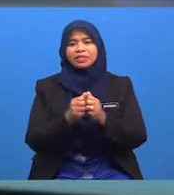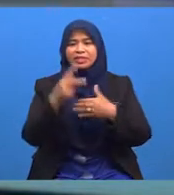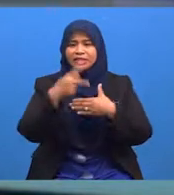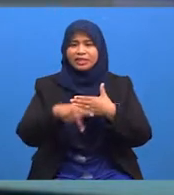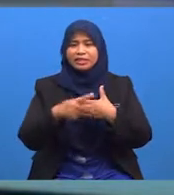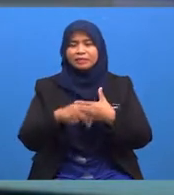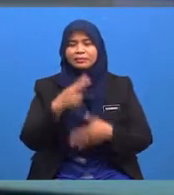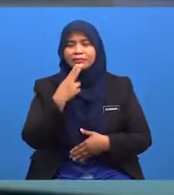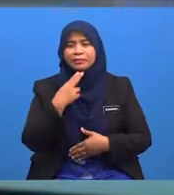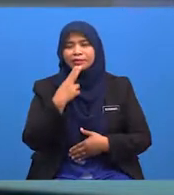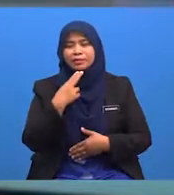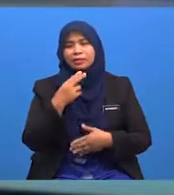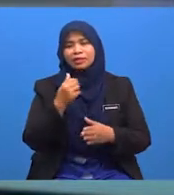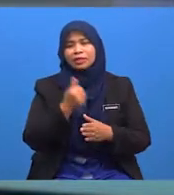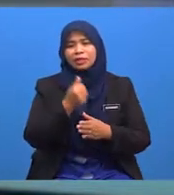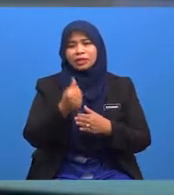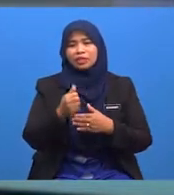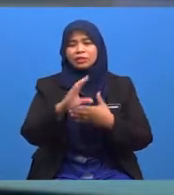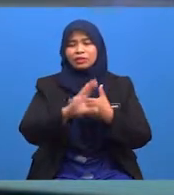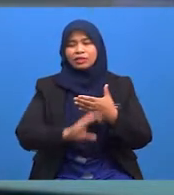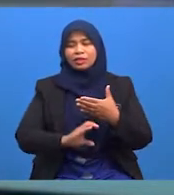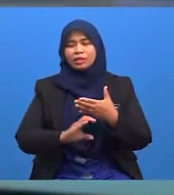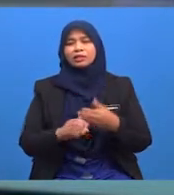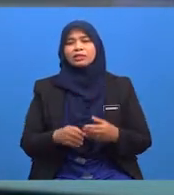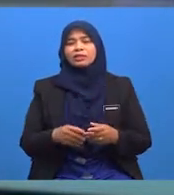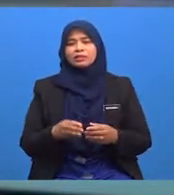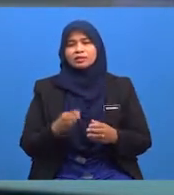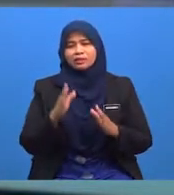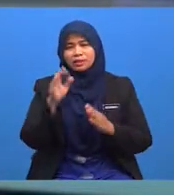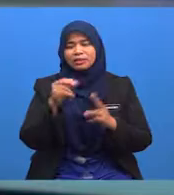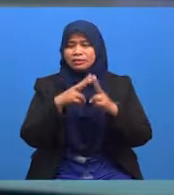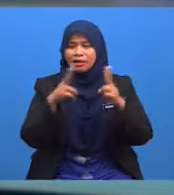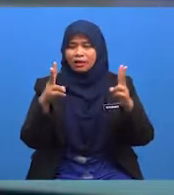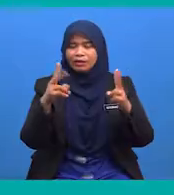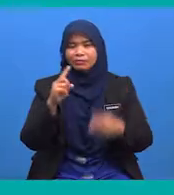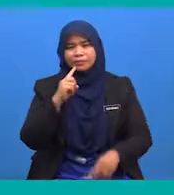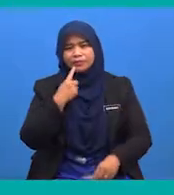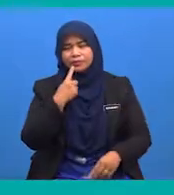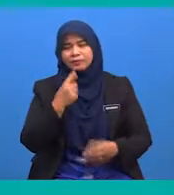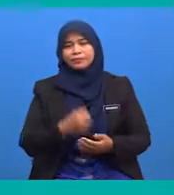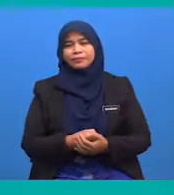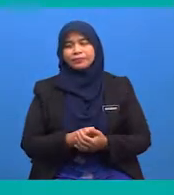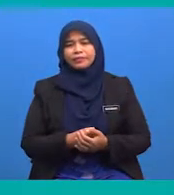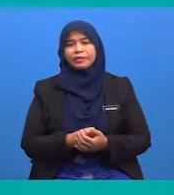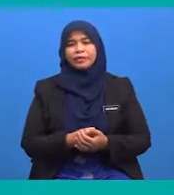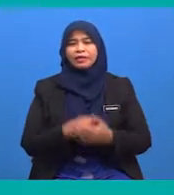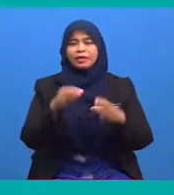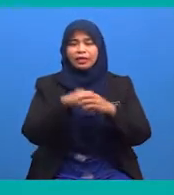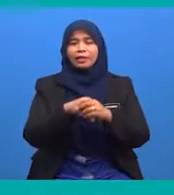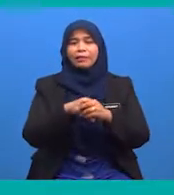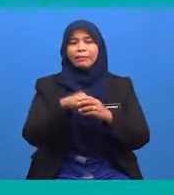atau kecederaan yang dikategorikan sebagai serius ataupun kronik. Dalam hal